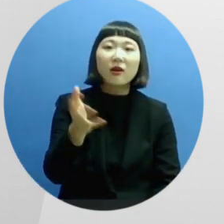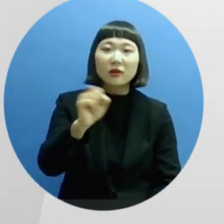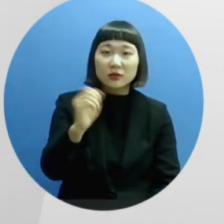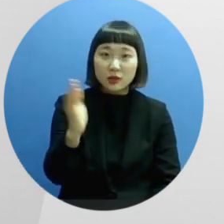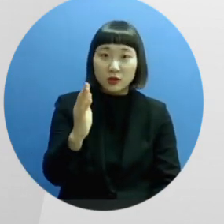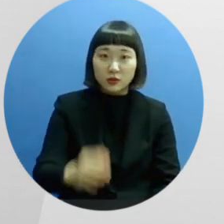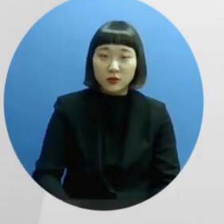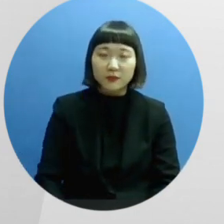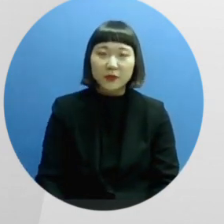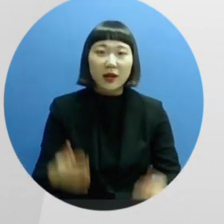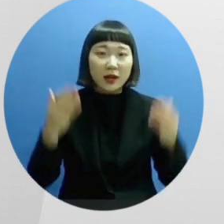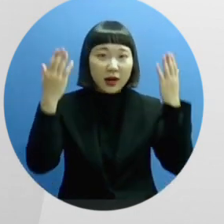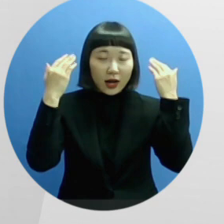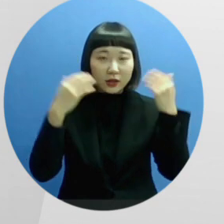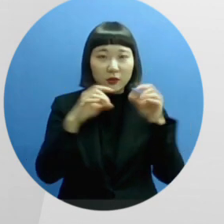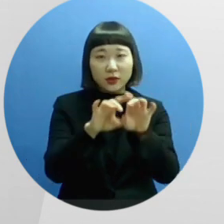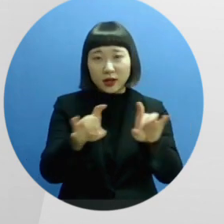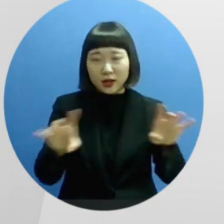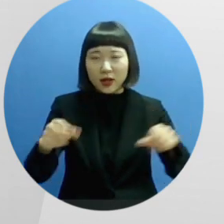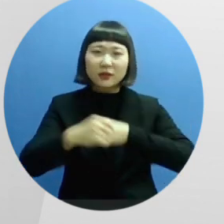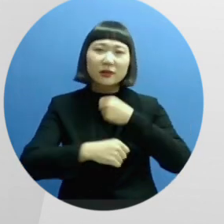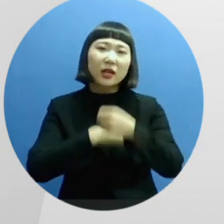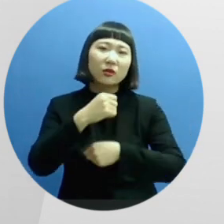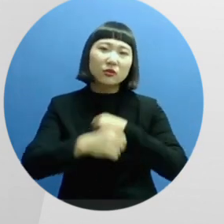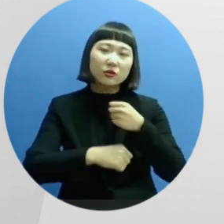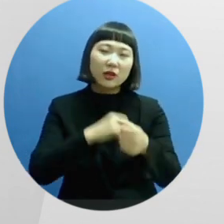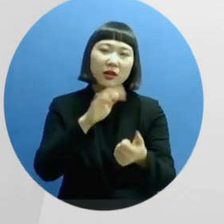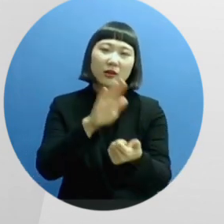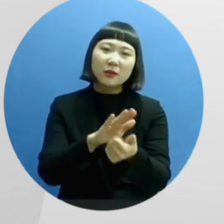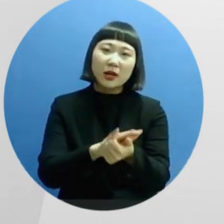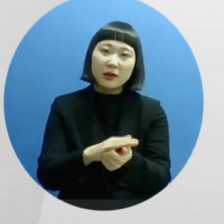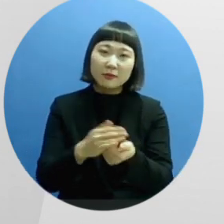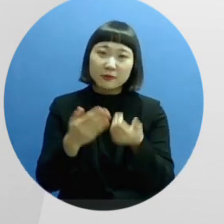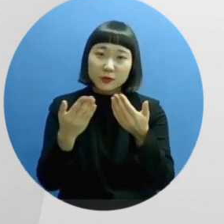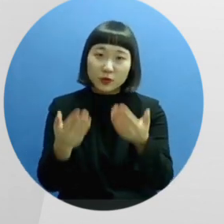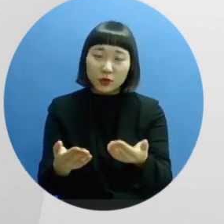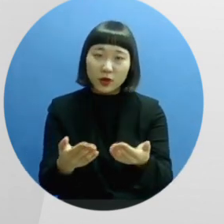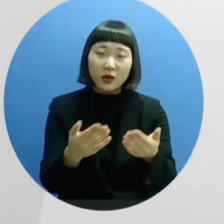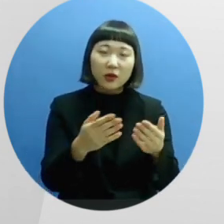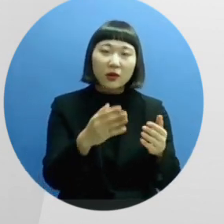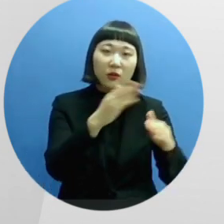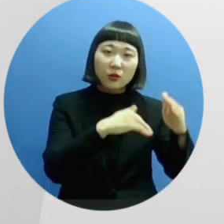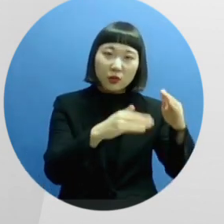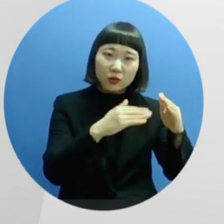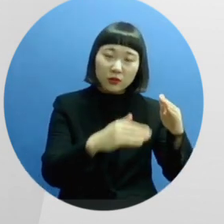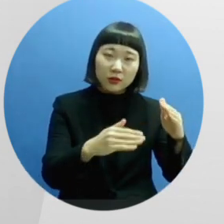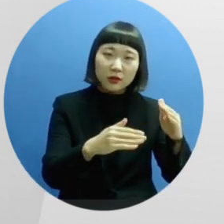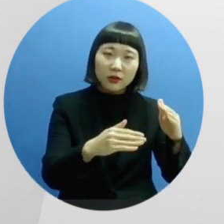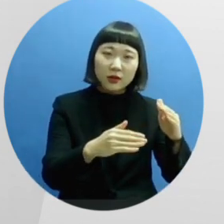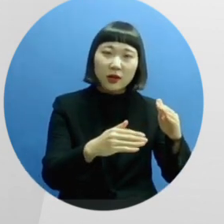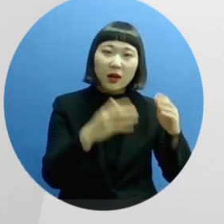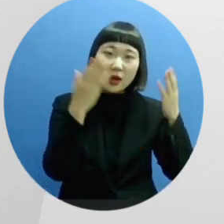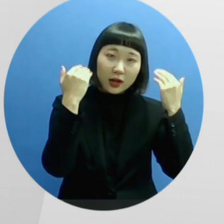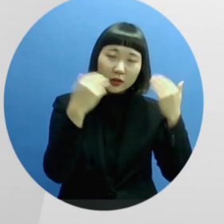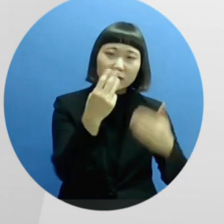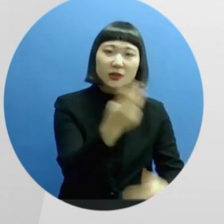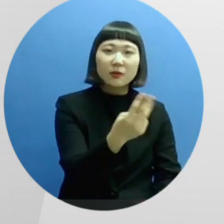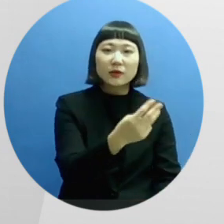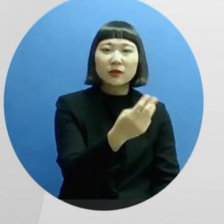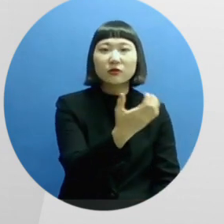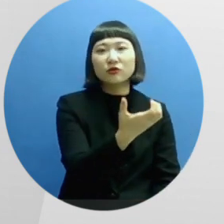맞춤교육 지원을 위한 학교 재정 지원에 공립학교 3,090억, 사립학교